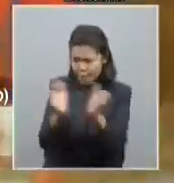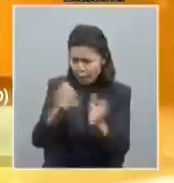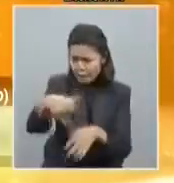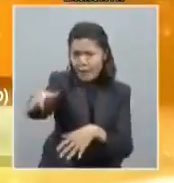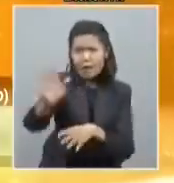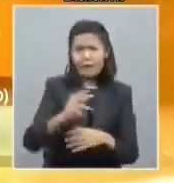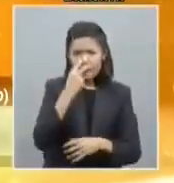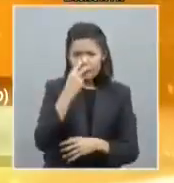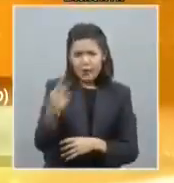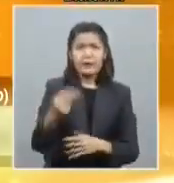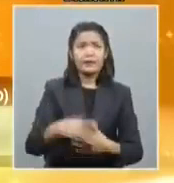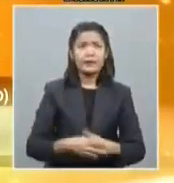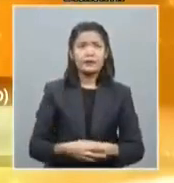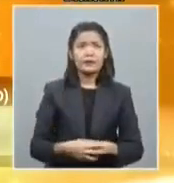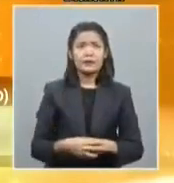ไป